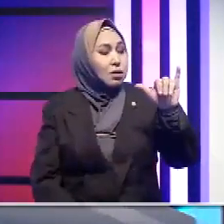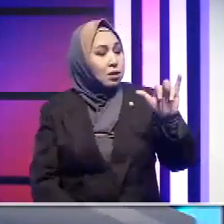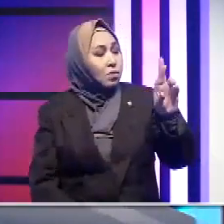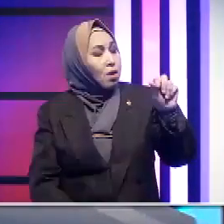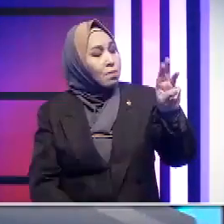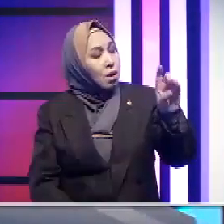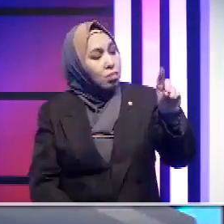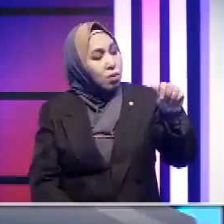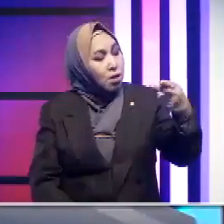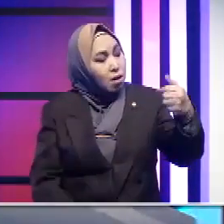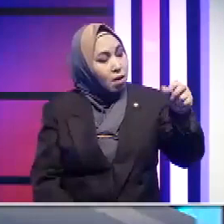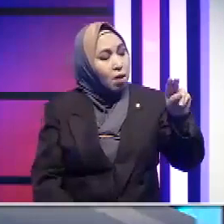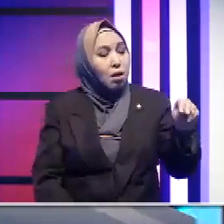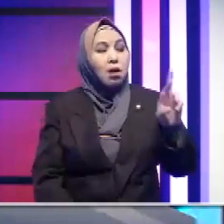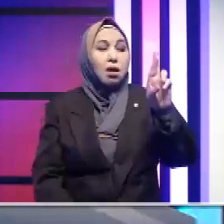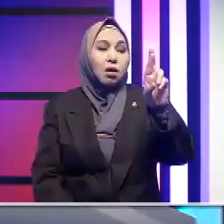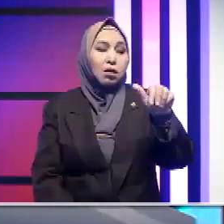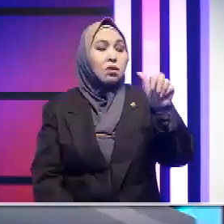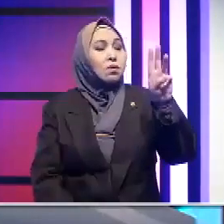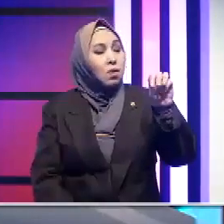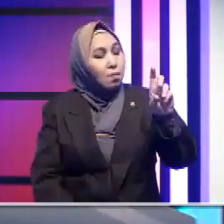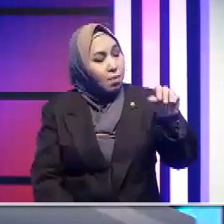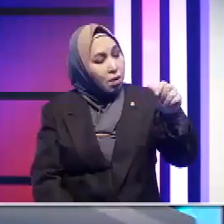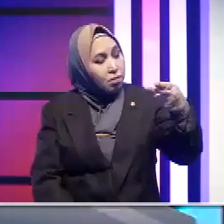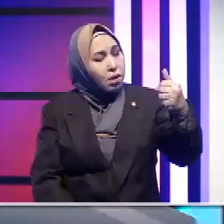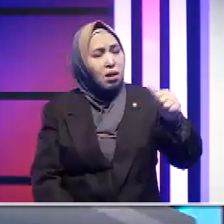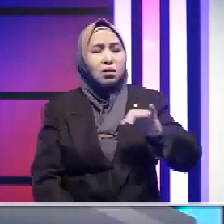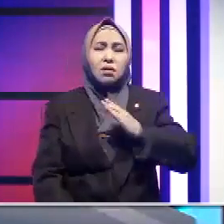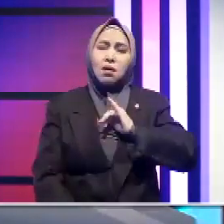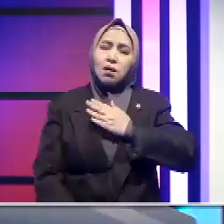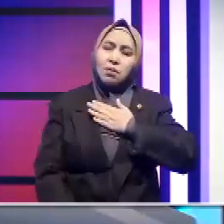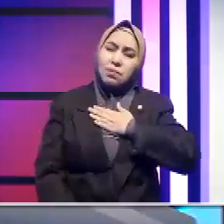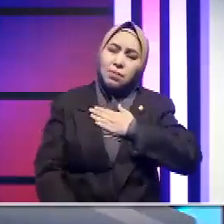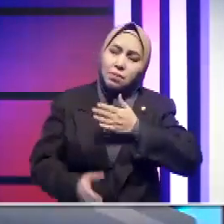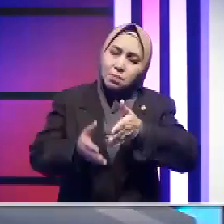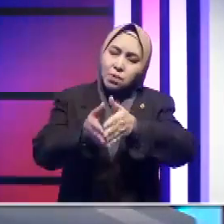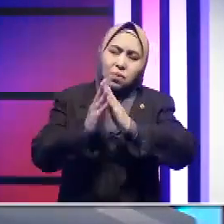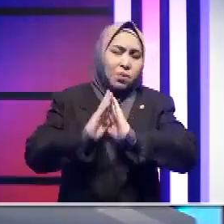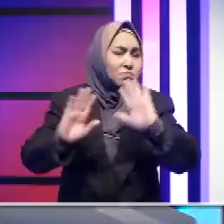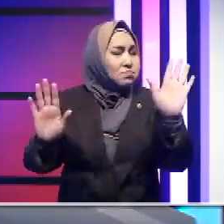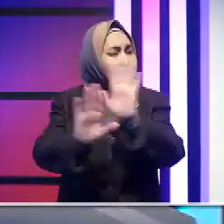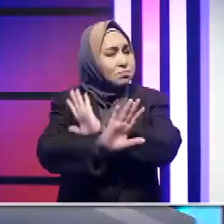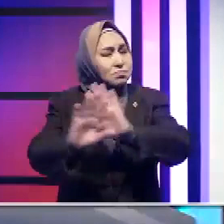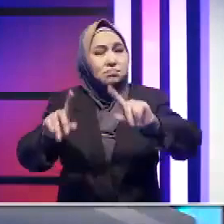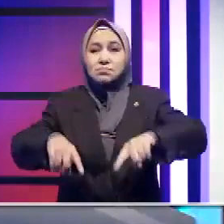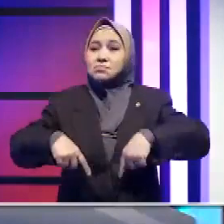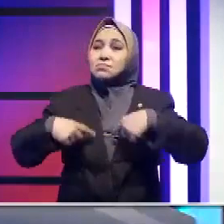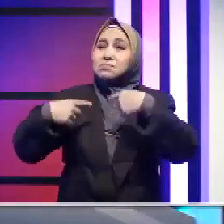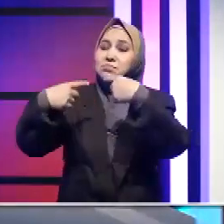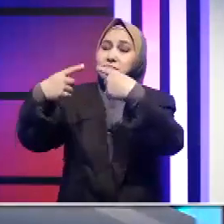memohon Rhoma Bond kumohon usah pergi